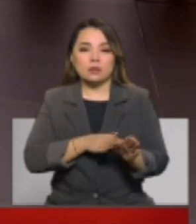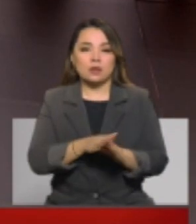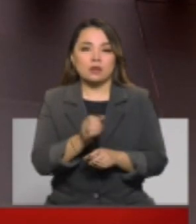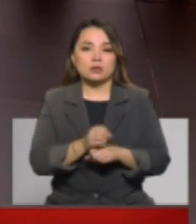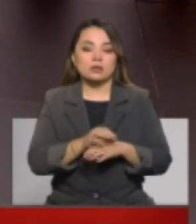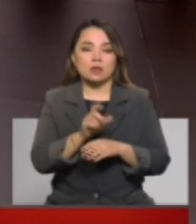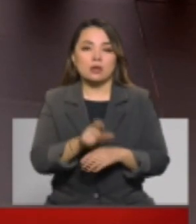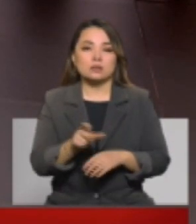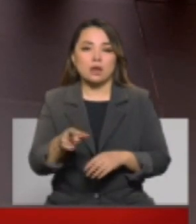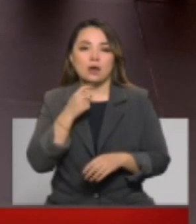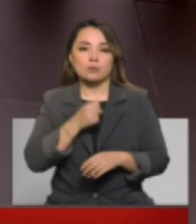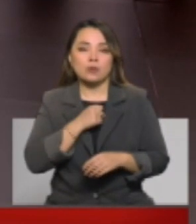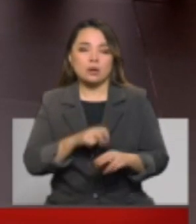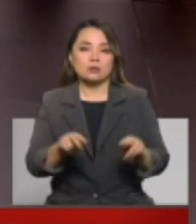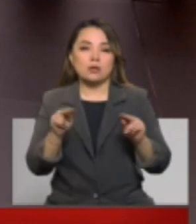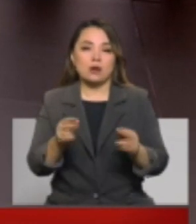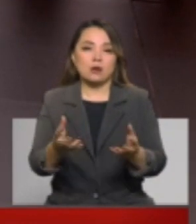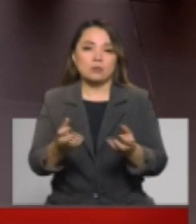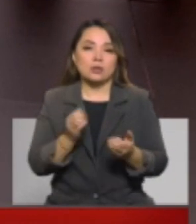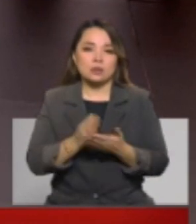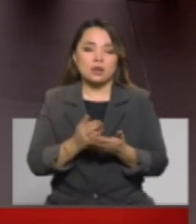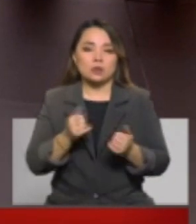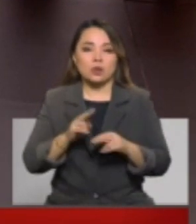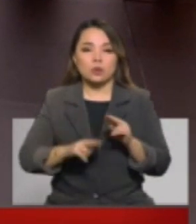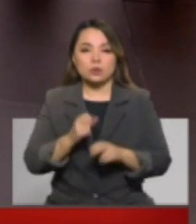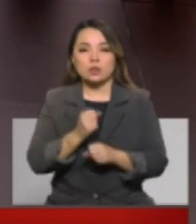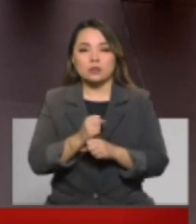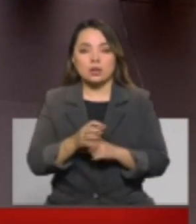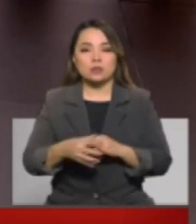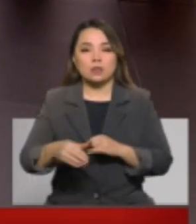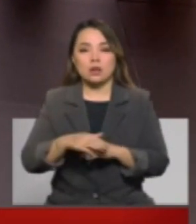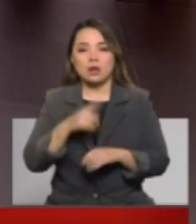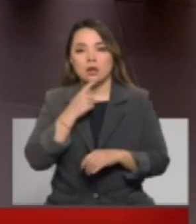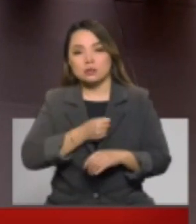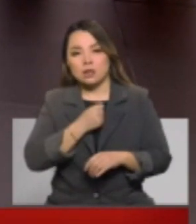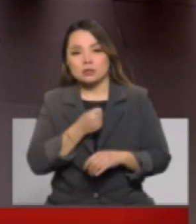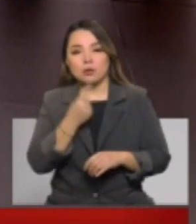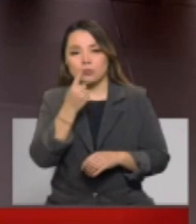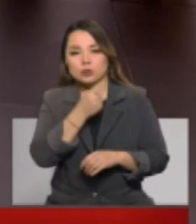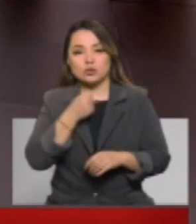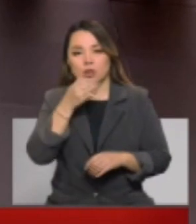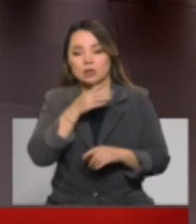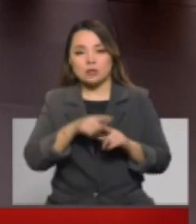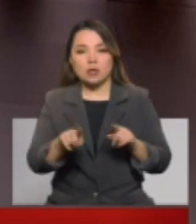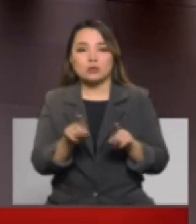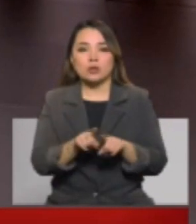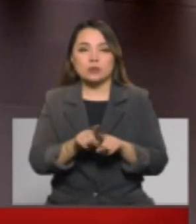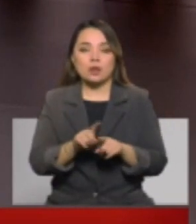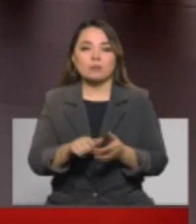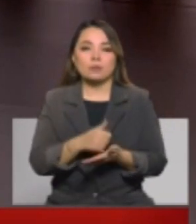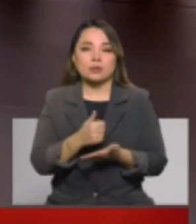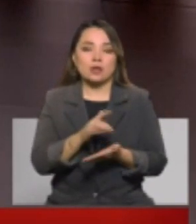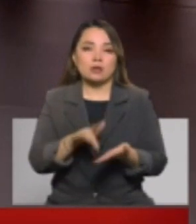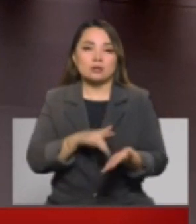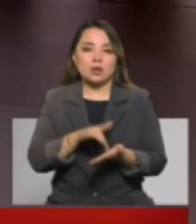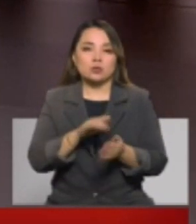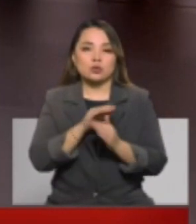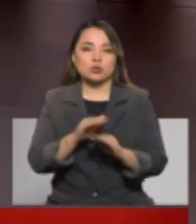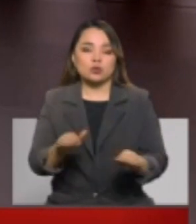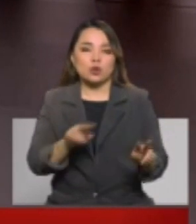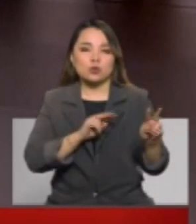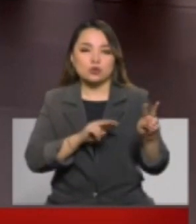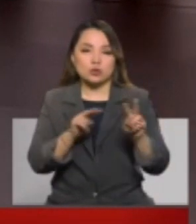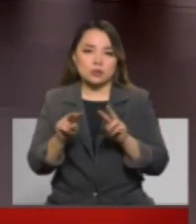азаматтар әскери ант қабылдады. Енді құрлық әскерінің сарбаздары бір жыл бойы шыңдалып, бас шаһардың тыныштығын